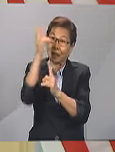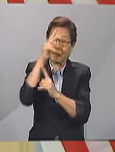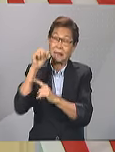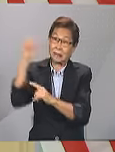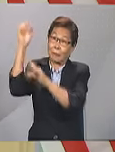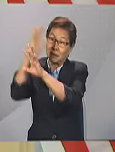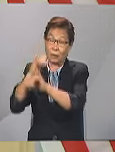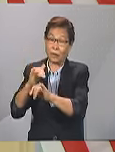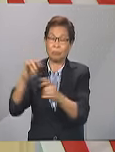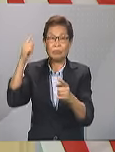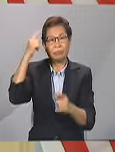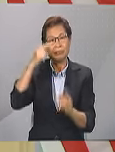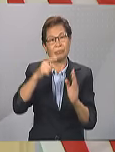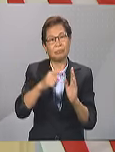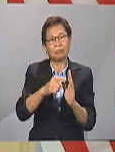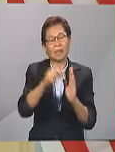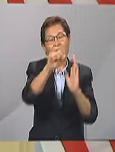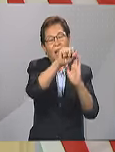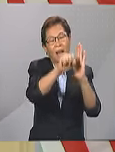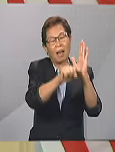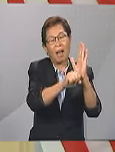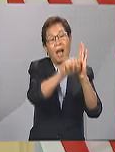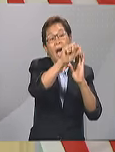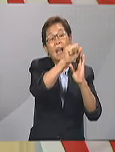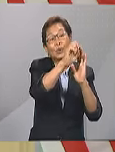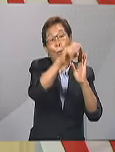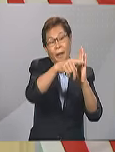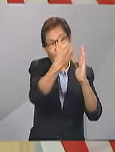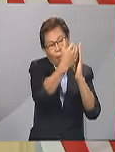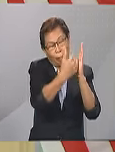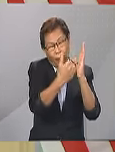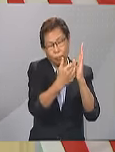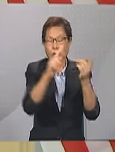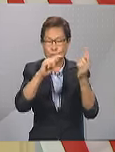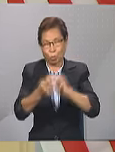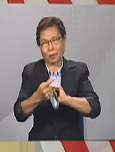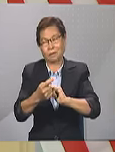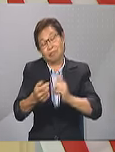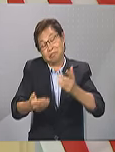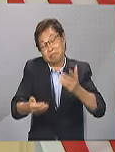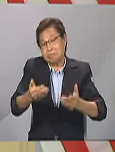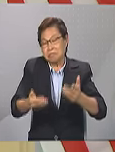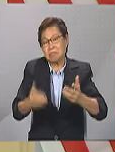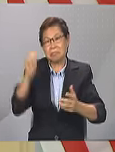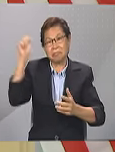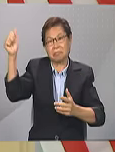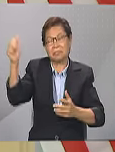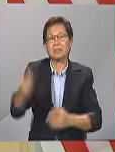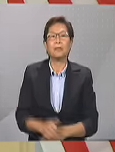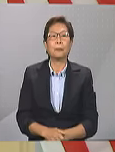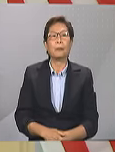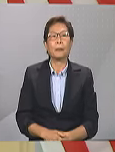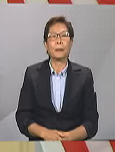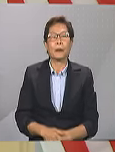mereka glue KKN aesop yang telah pun mereka ciptakan dulu Hai proses